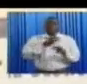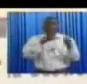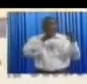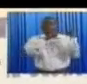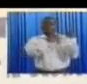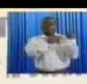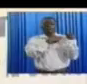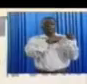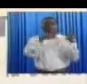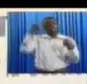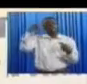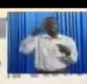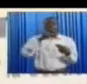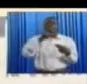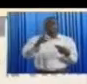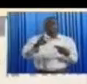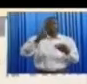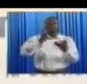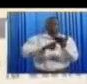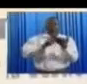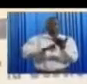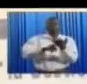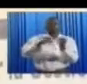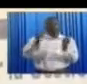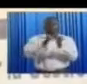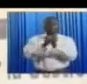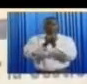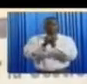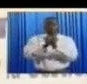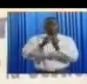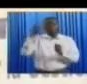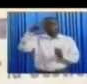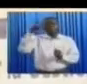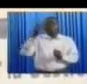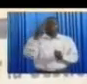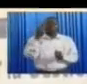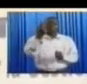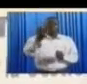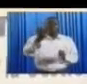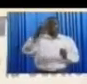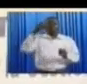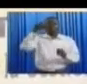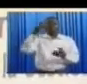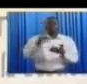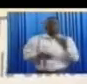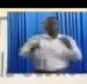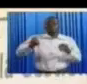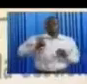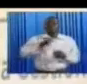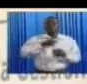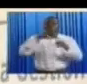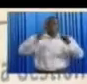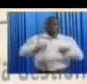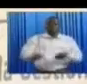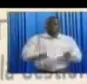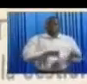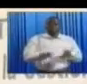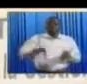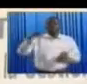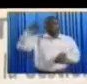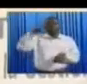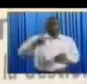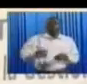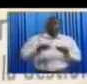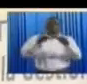de discuter ensemble en tant que réseau pour voir quelles sont les opportunités que les uns les autres